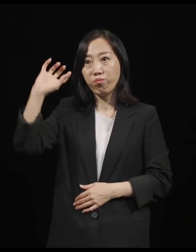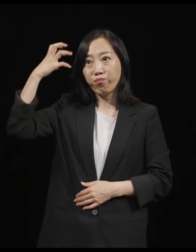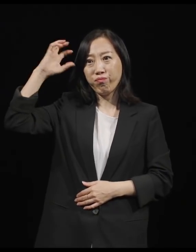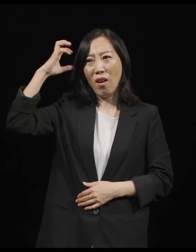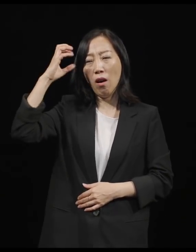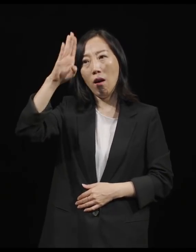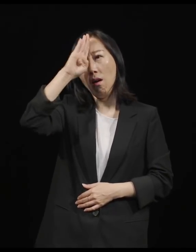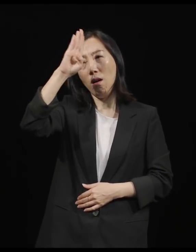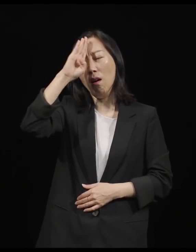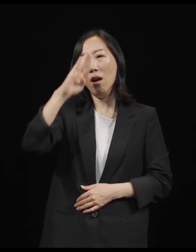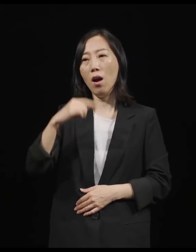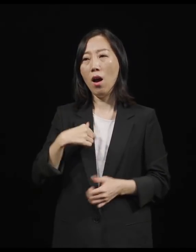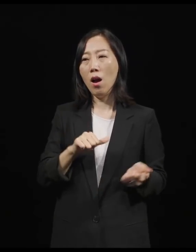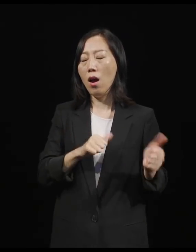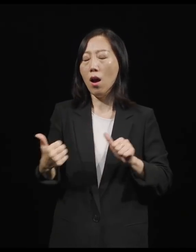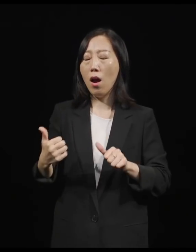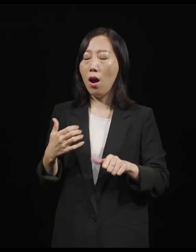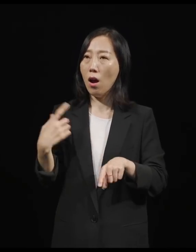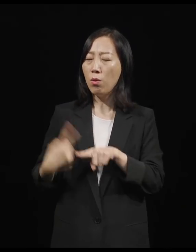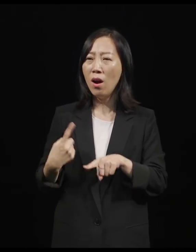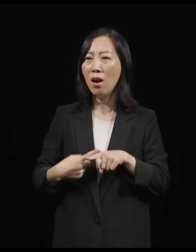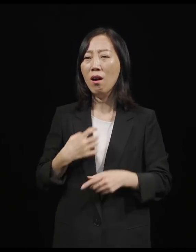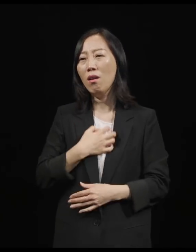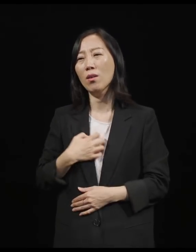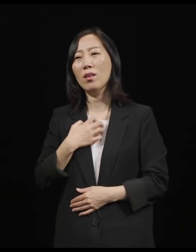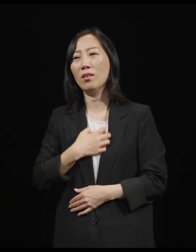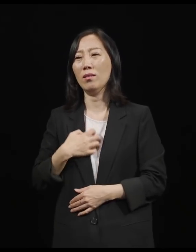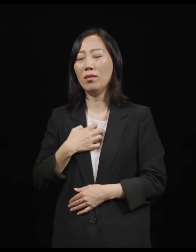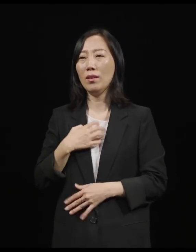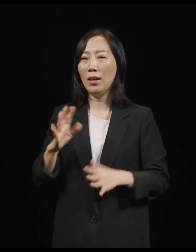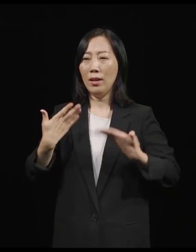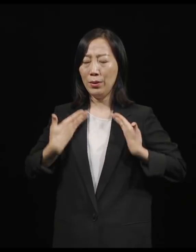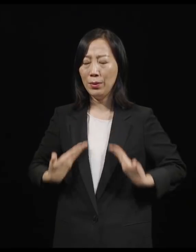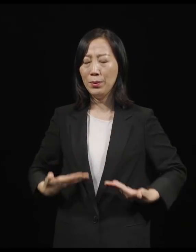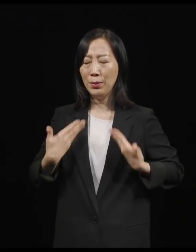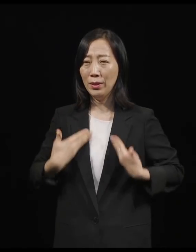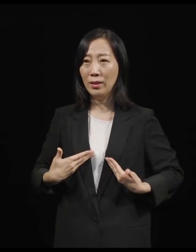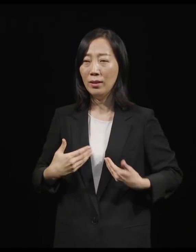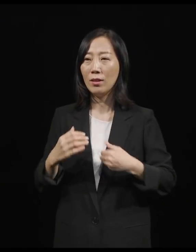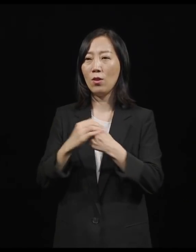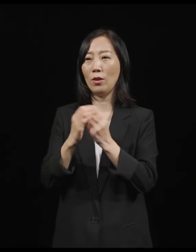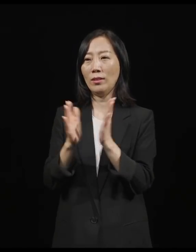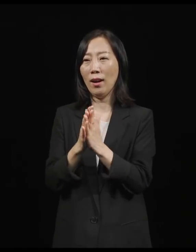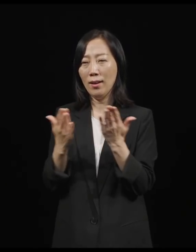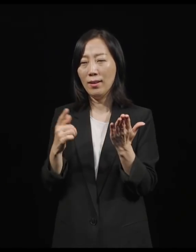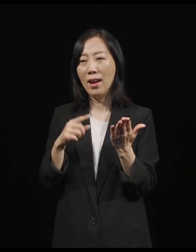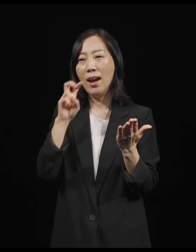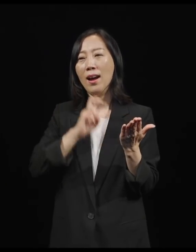같았어요. 그래서 마음을 달래고자 찬양을 부르고 성경책을